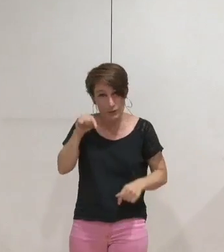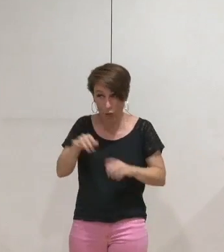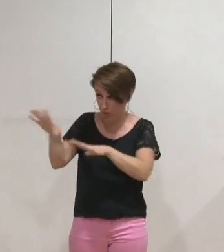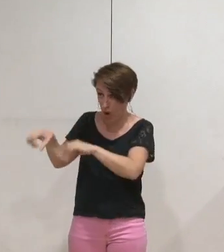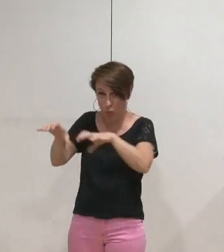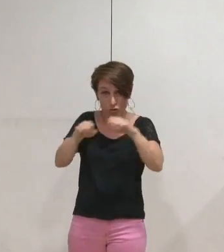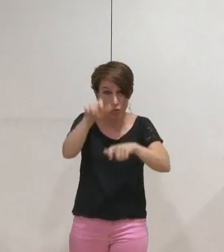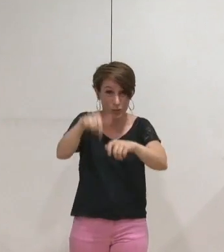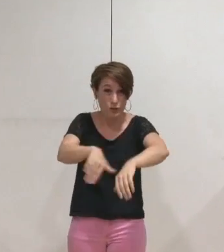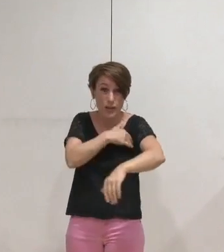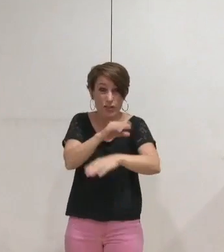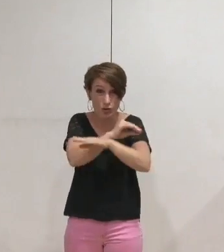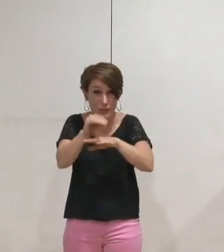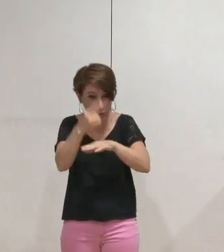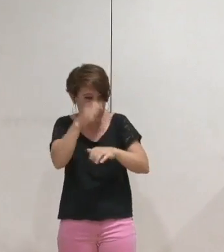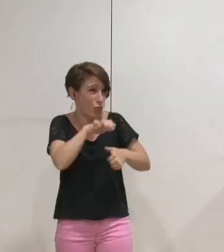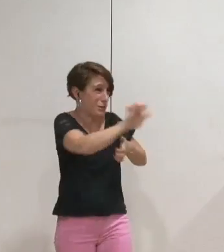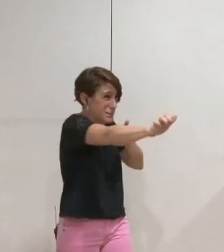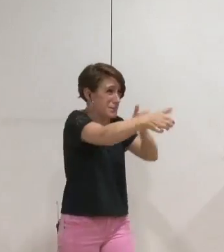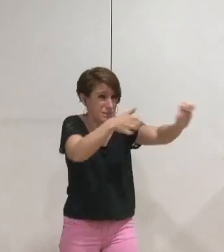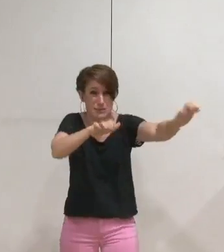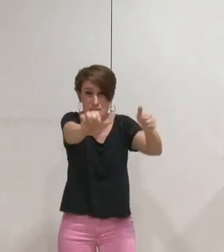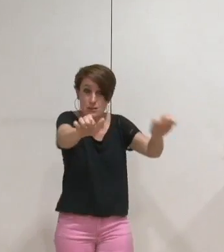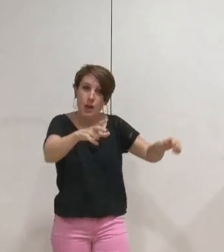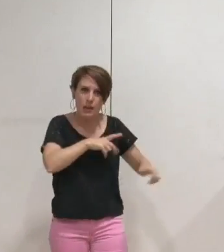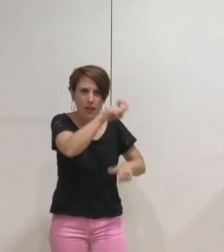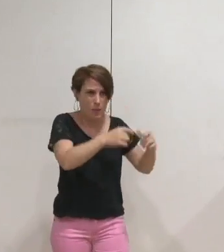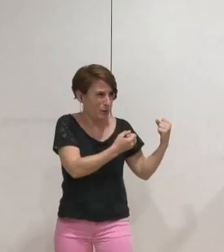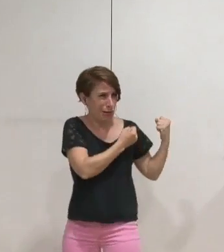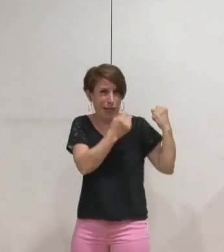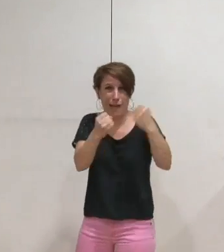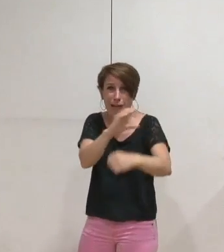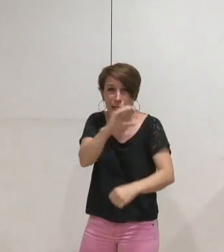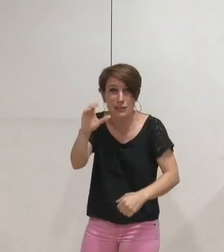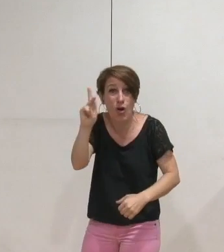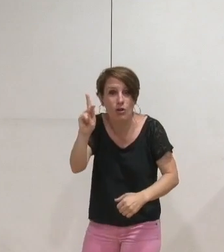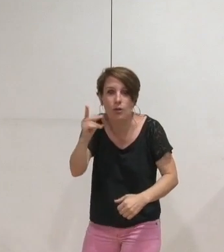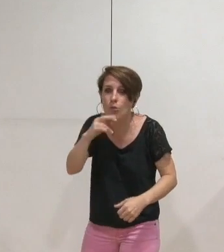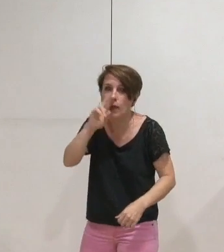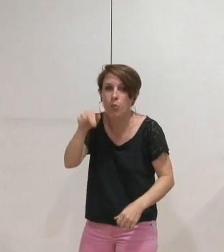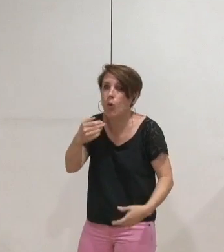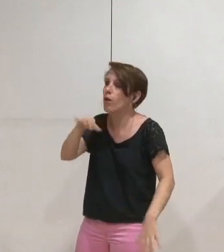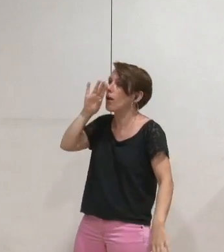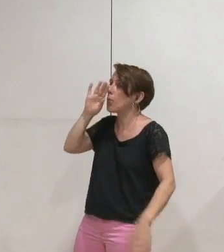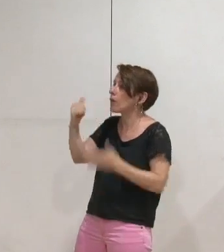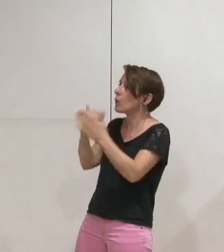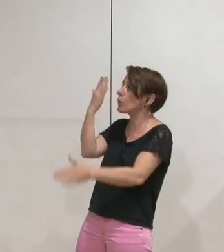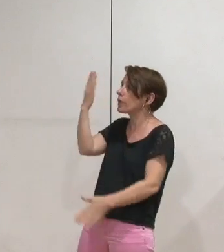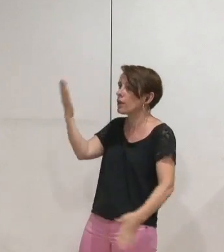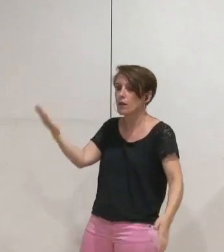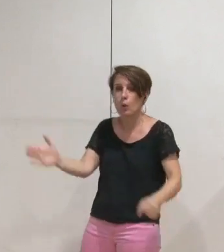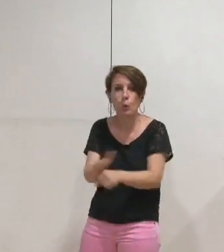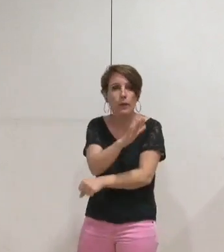agents de sécurité pour repousser des gens qui ont parfois fait jusqu'à 100 km pour y venir donc devant cette